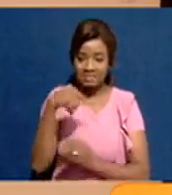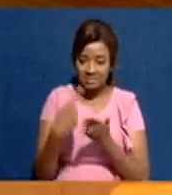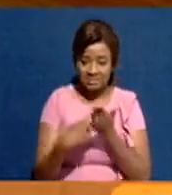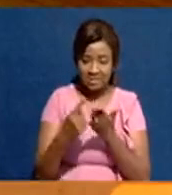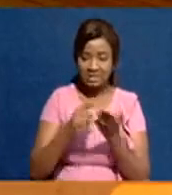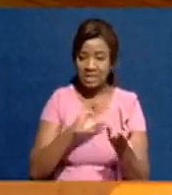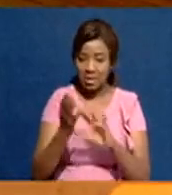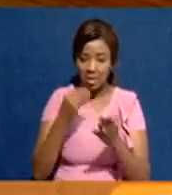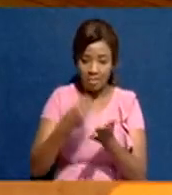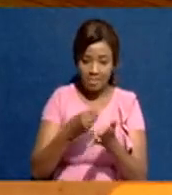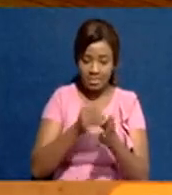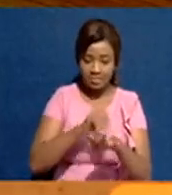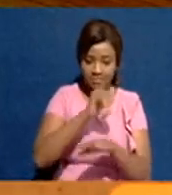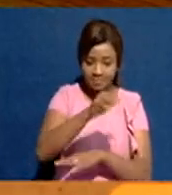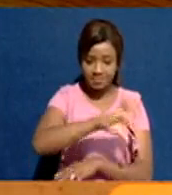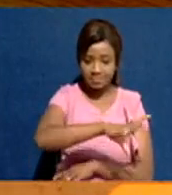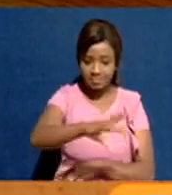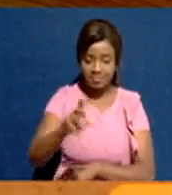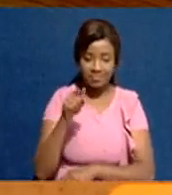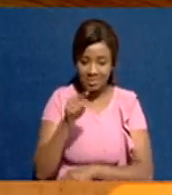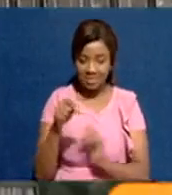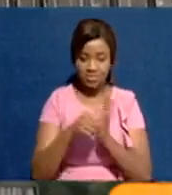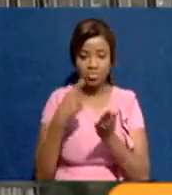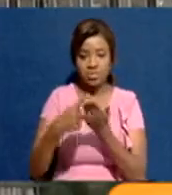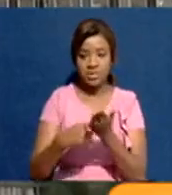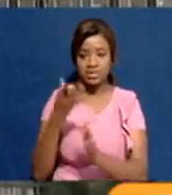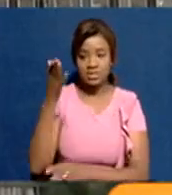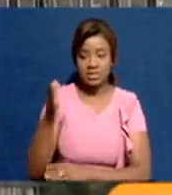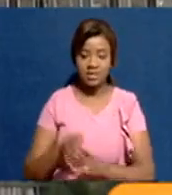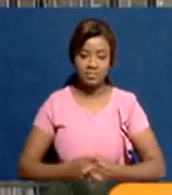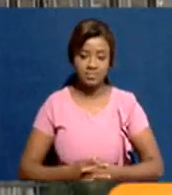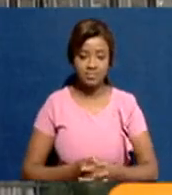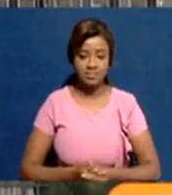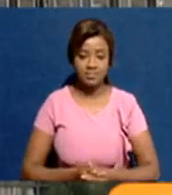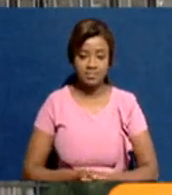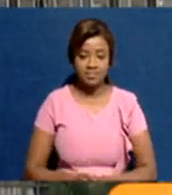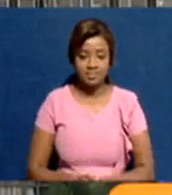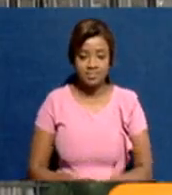fedha kaunti linatarajiwa kuangaziwa. Brenda Wanga, Runinga ya Citizen.